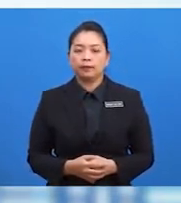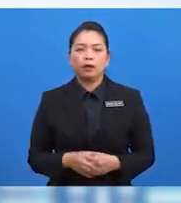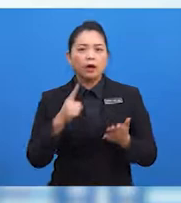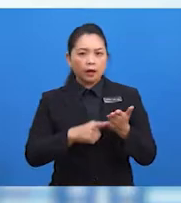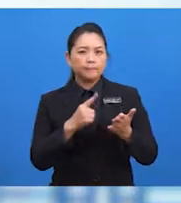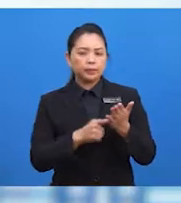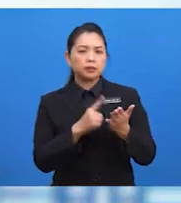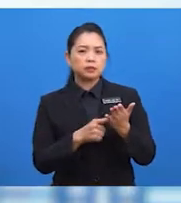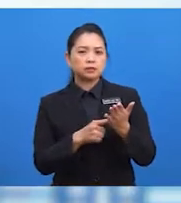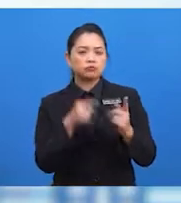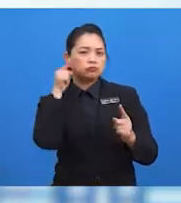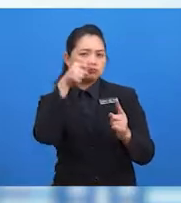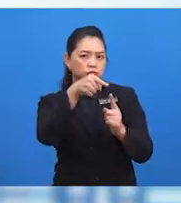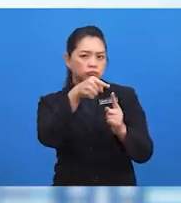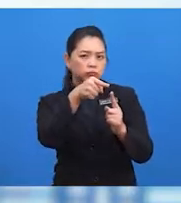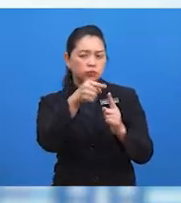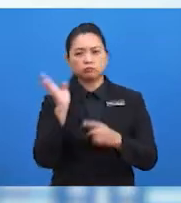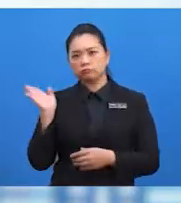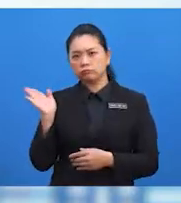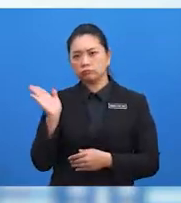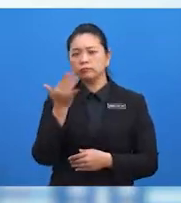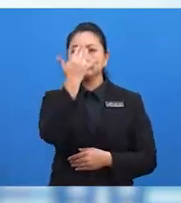Apakah tujuan belanjawan negara disediakan?